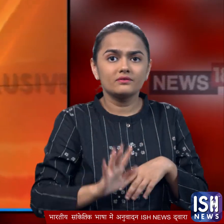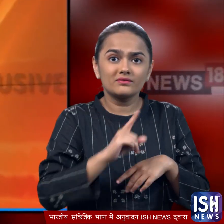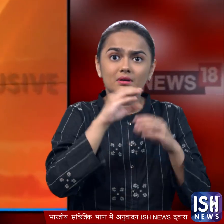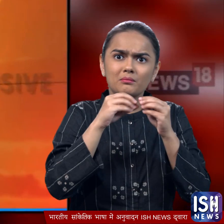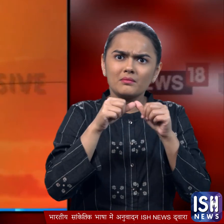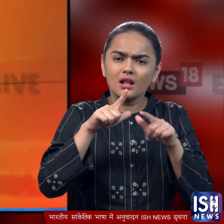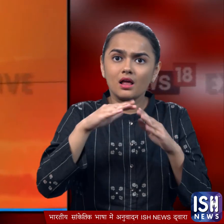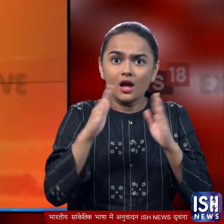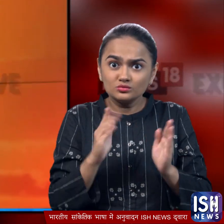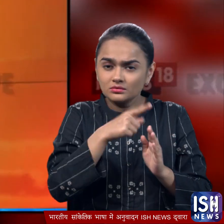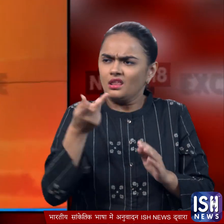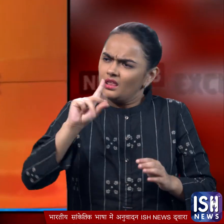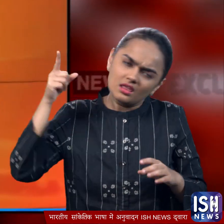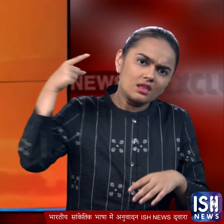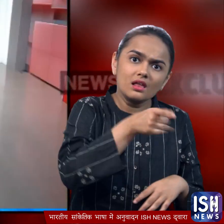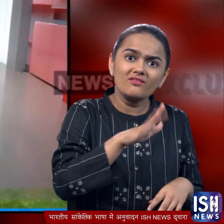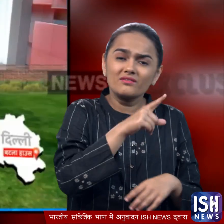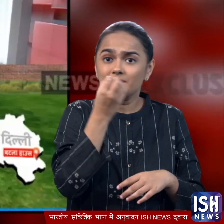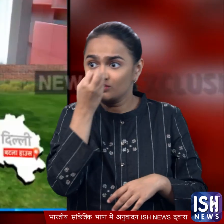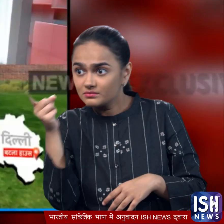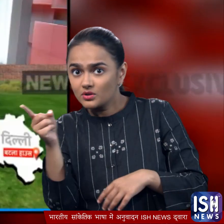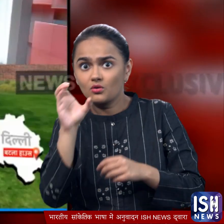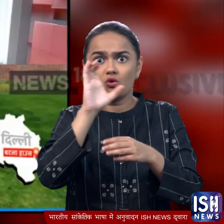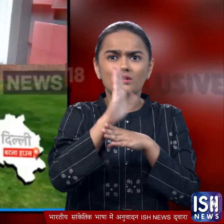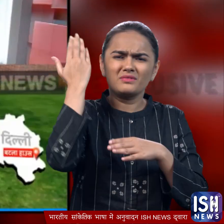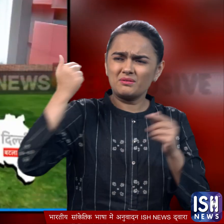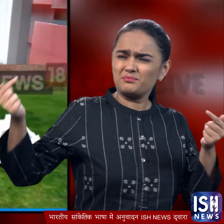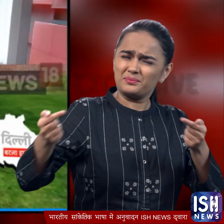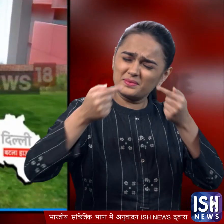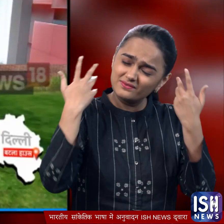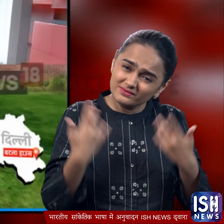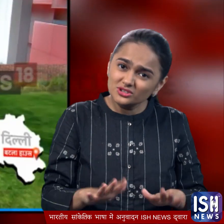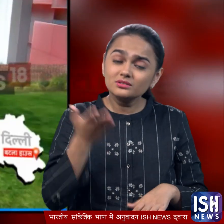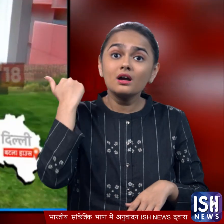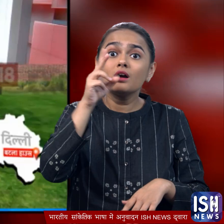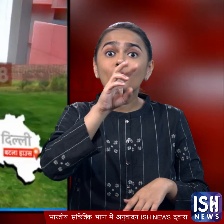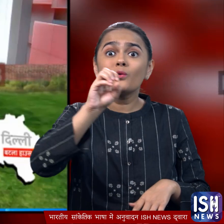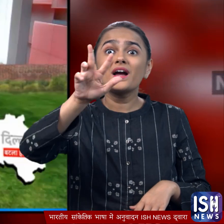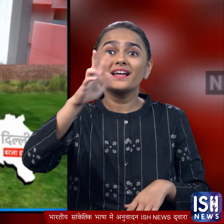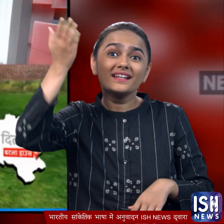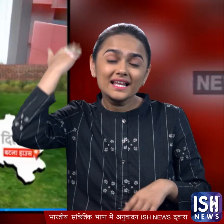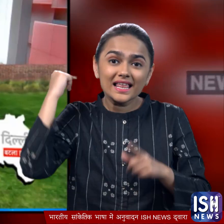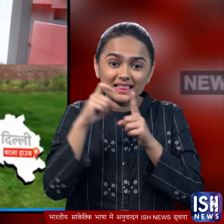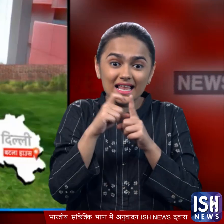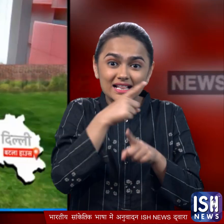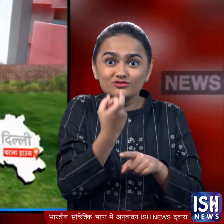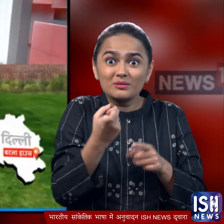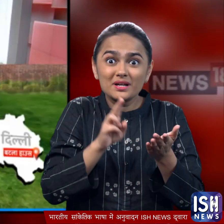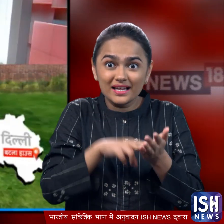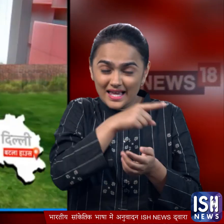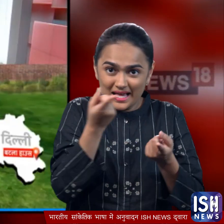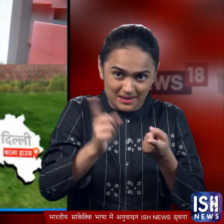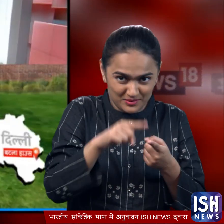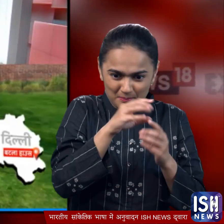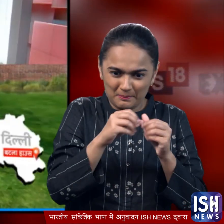बयान देते ही वो फिर से उसके निशाने पर आ गए। इस मुद्दे पर बीजेपी और कांग्रेस पहले भी भिड़ चुके हैं। यह एनकाउंटर 2008 में दिल्ली के जामिया नगर के बटला हाउस इलाके